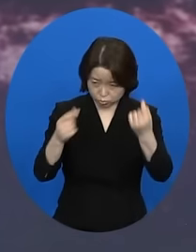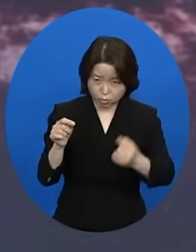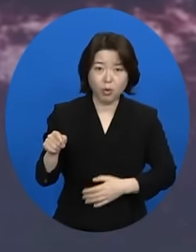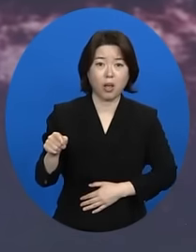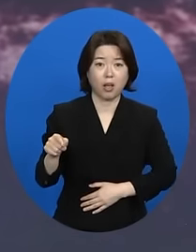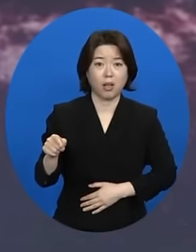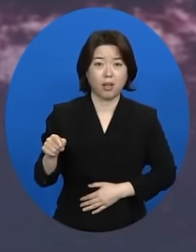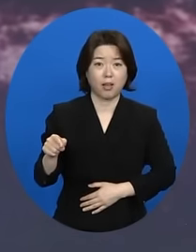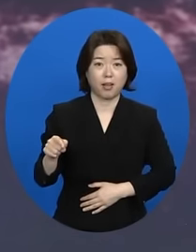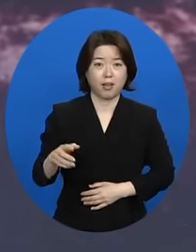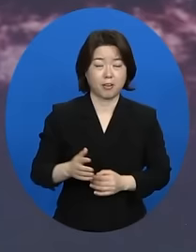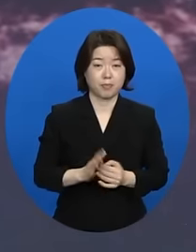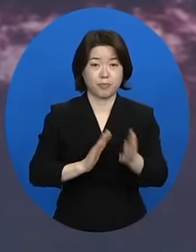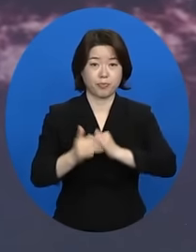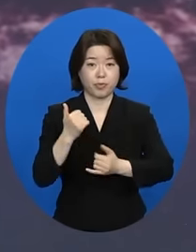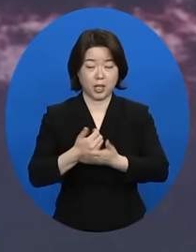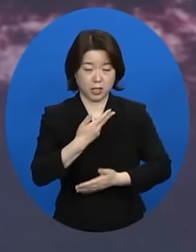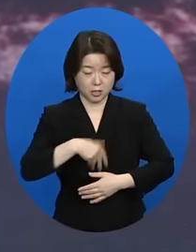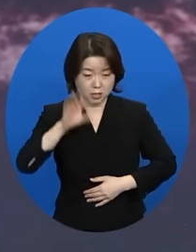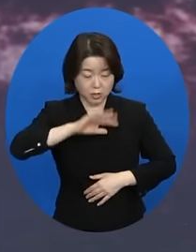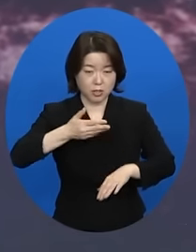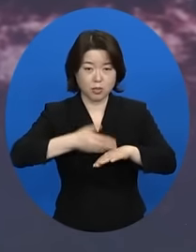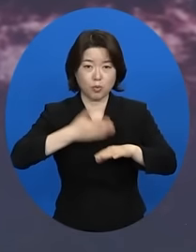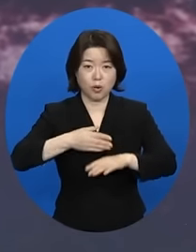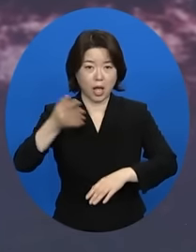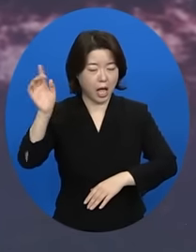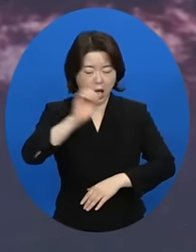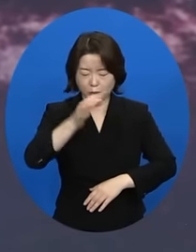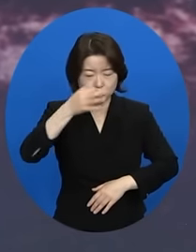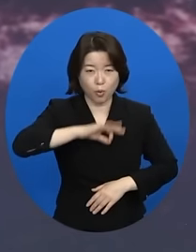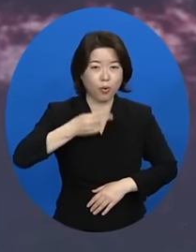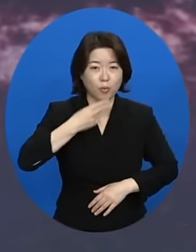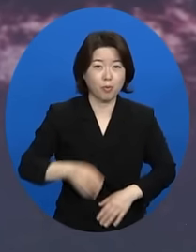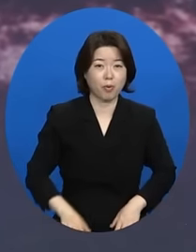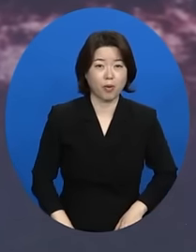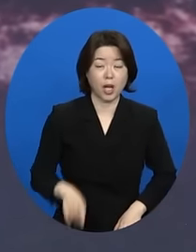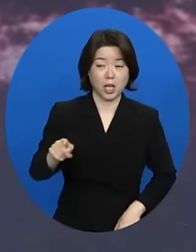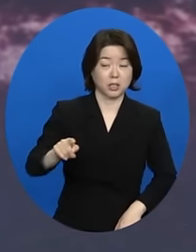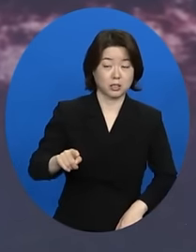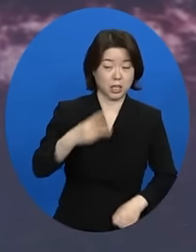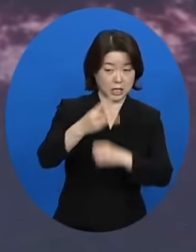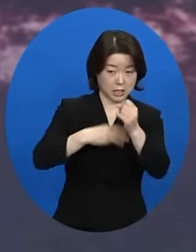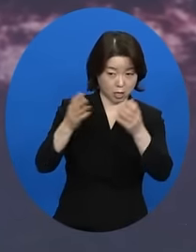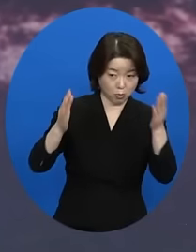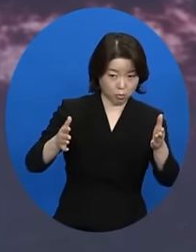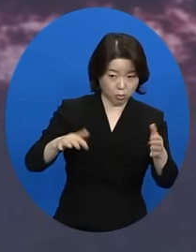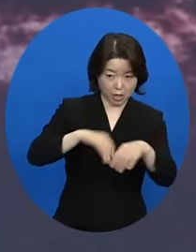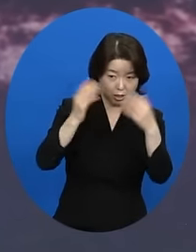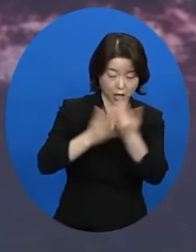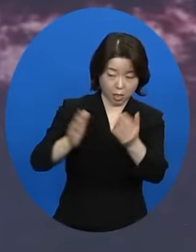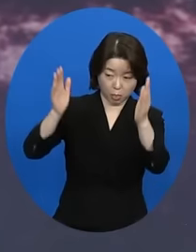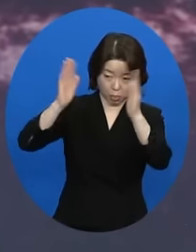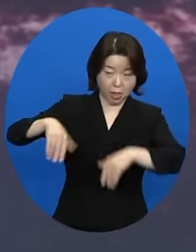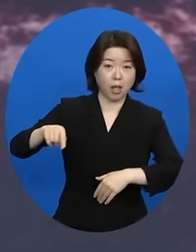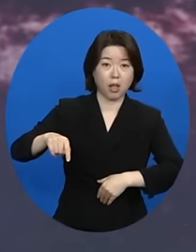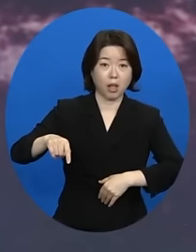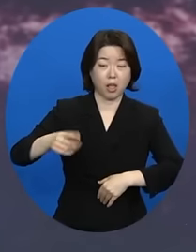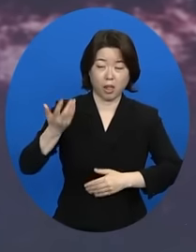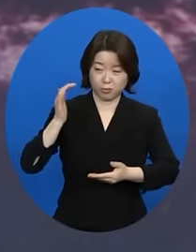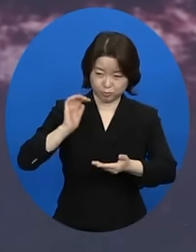시몬, 예수님이 제자 훈련 아무 효과가 없네. 그동안 한 그 모든 것이 다 무너지고 원래